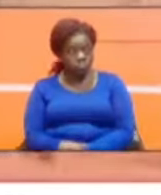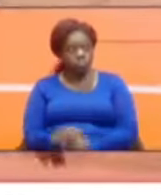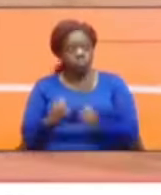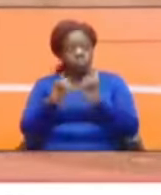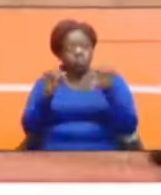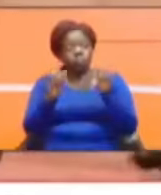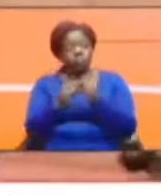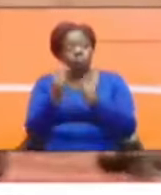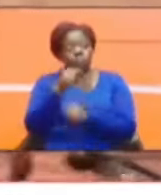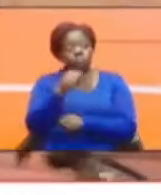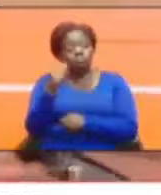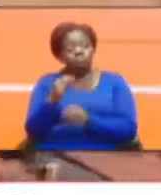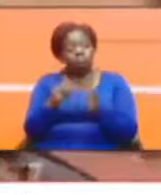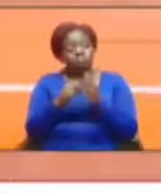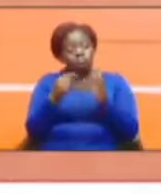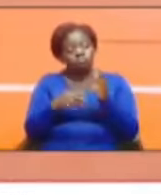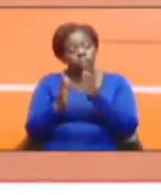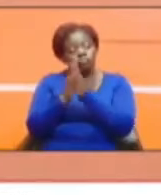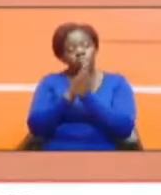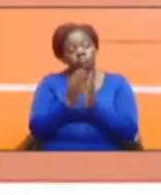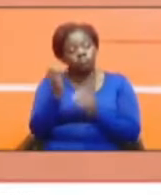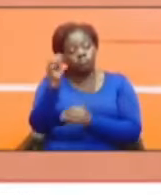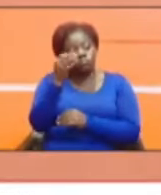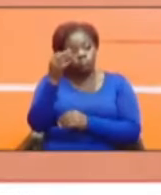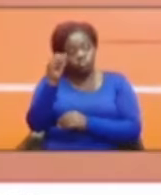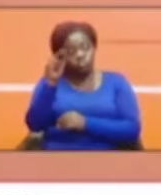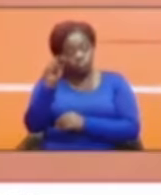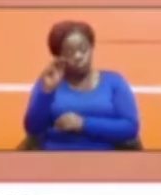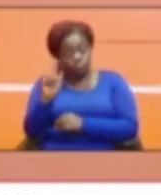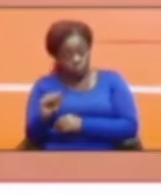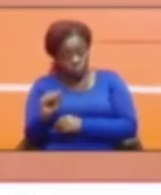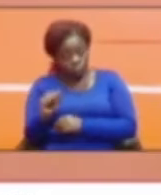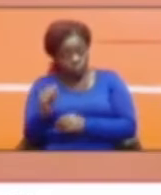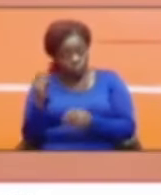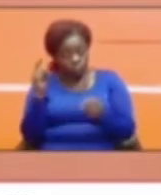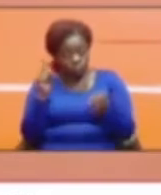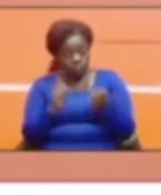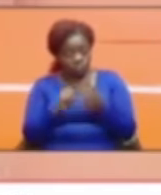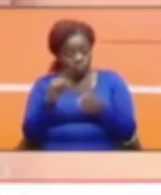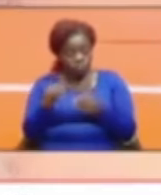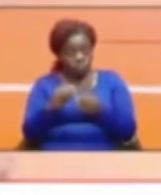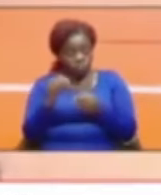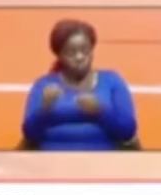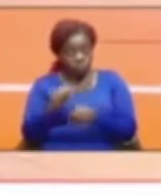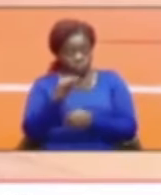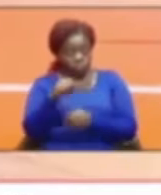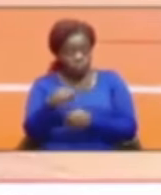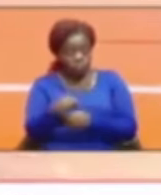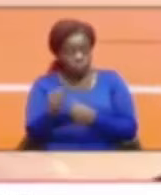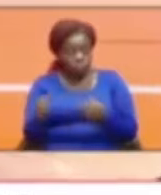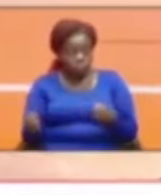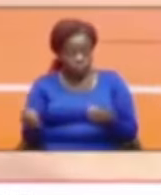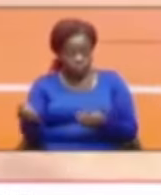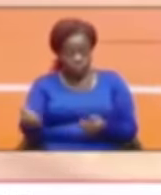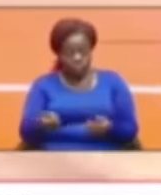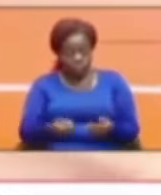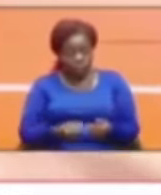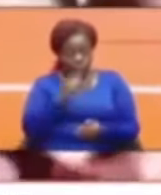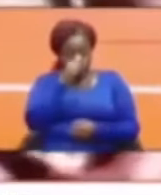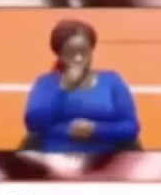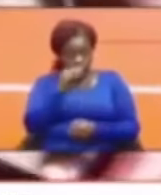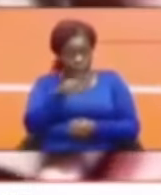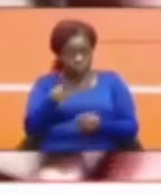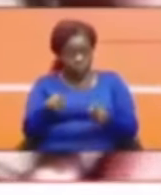Kogatali konfona kulugulu twakulaze mbozi ya safira nakano myaka bwo musa vya kakanye ku muzikuru wa mujere na mfubita akami mbuchala